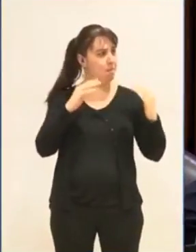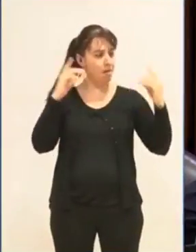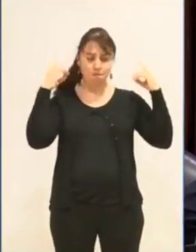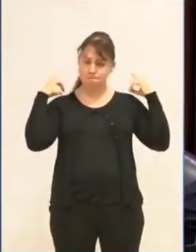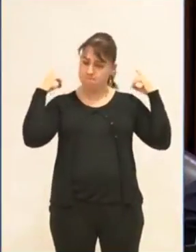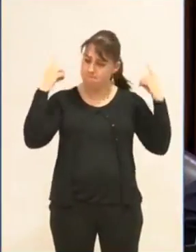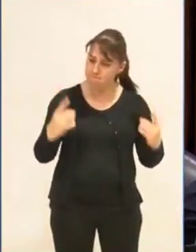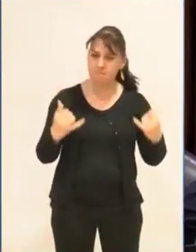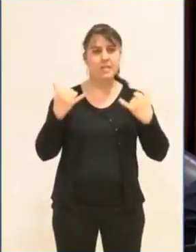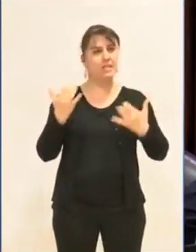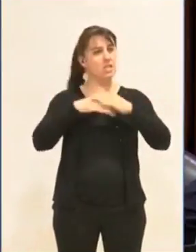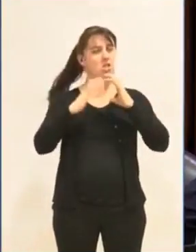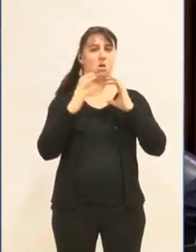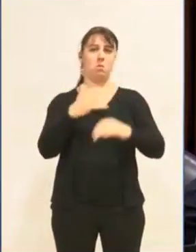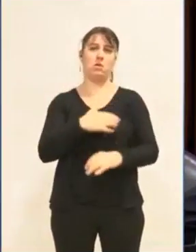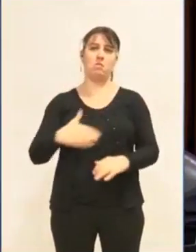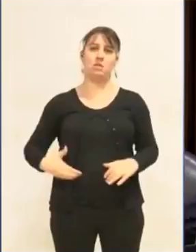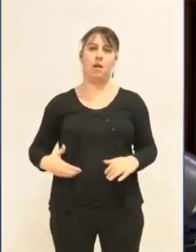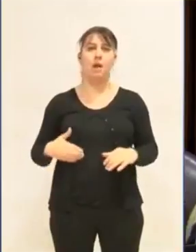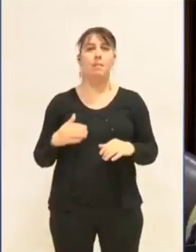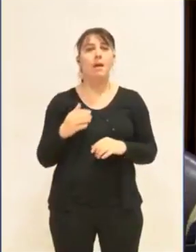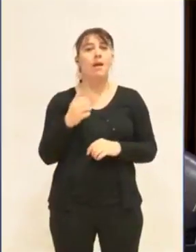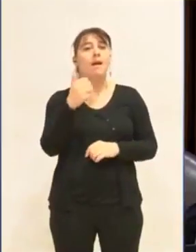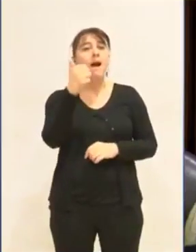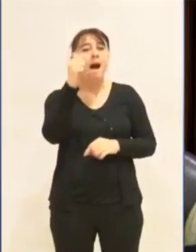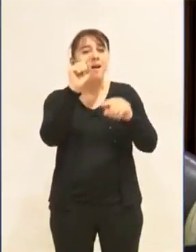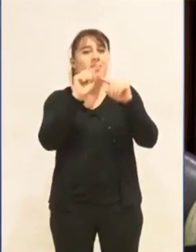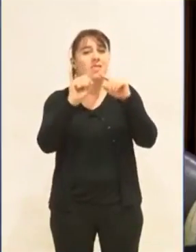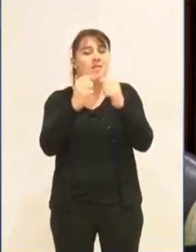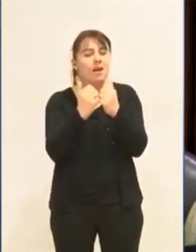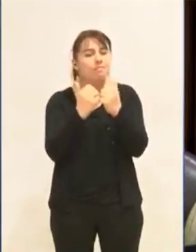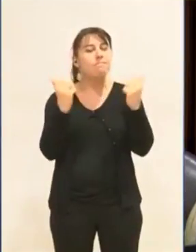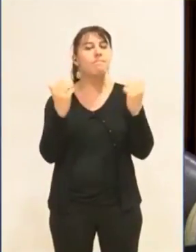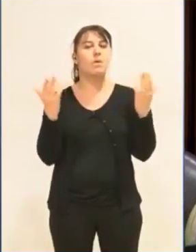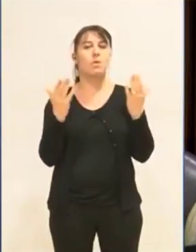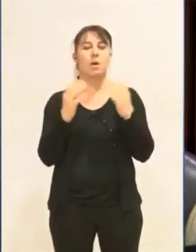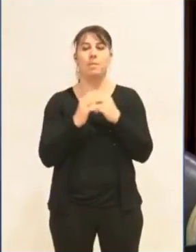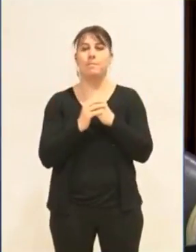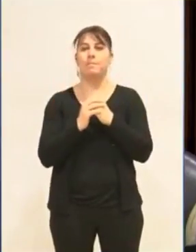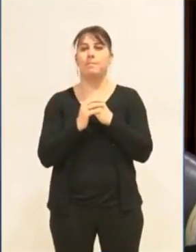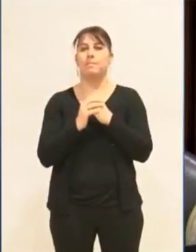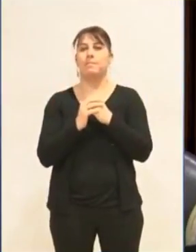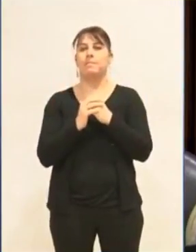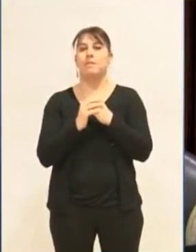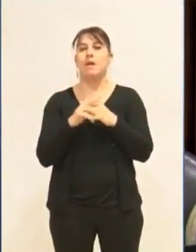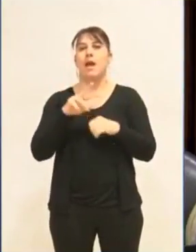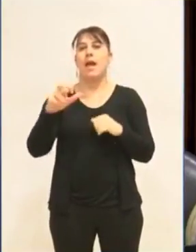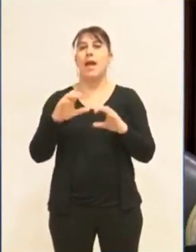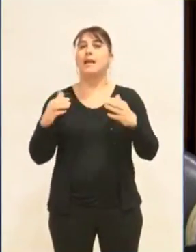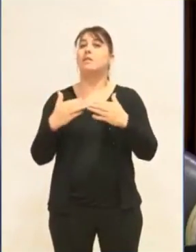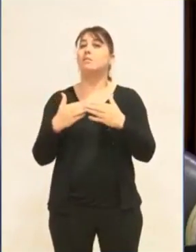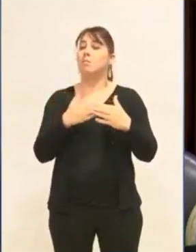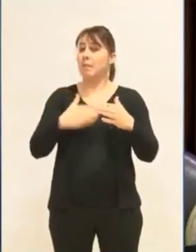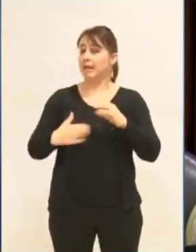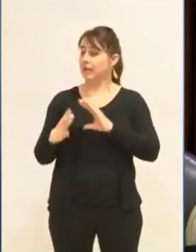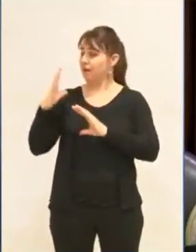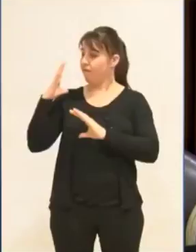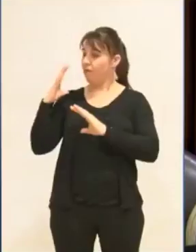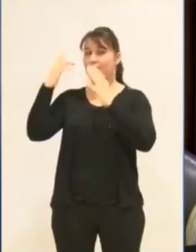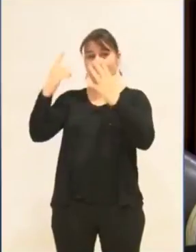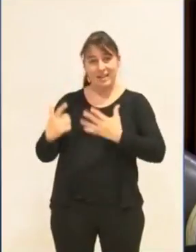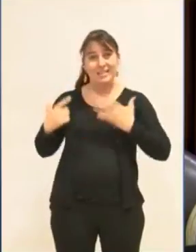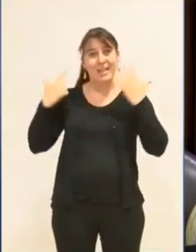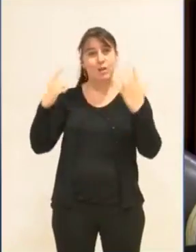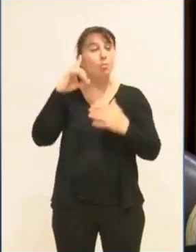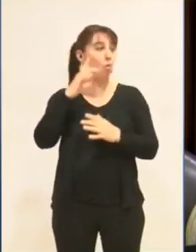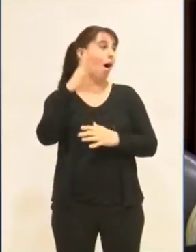bancs-là. À une petite différence près, c'est que avant le mandat précédent, vous avez été 7 ans, parce que le